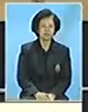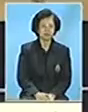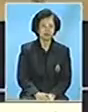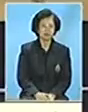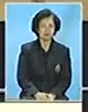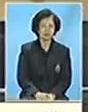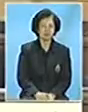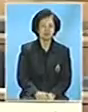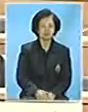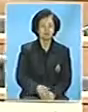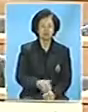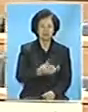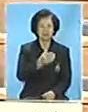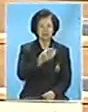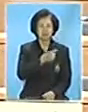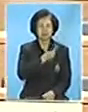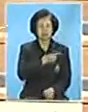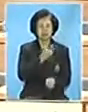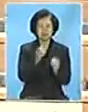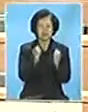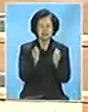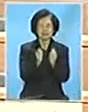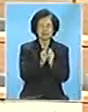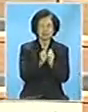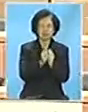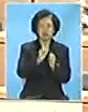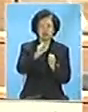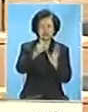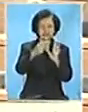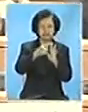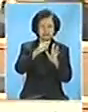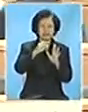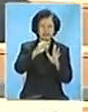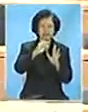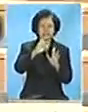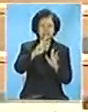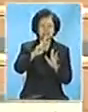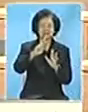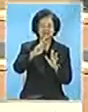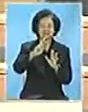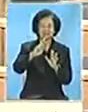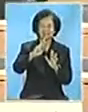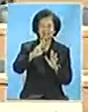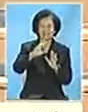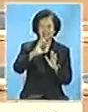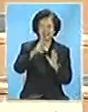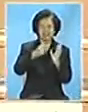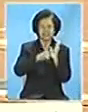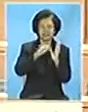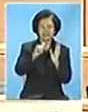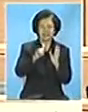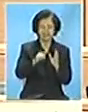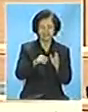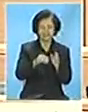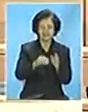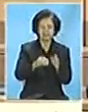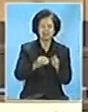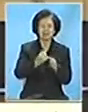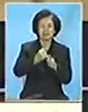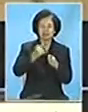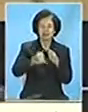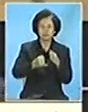ขอแสดงความยินดีกับท่านสุรชัยด้วยนะคะเป็นอันจบการพิจารณาเรื่องด่วนที่1ค่ะสำหรับบัตร